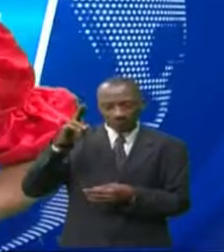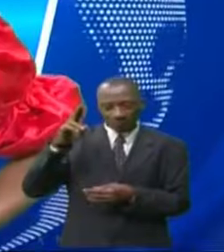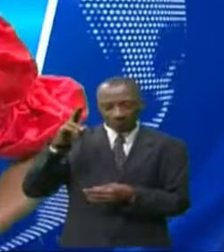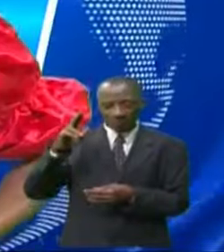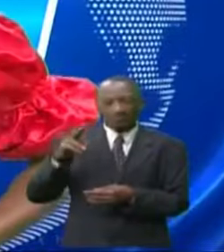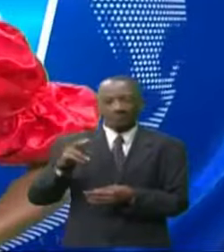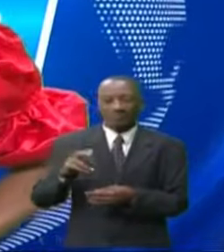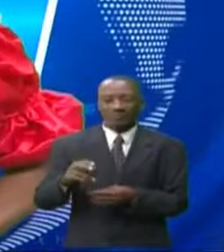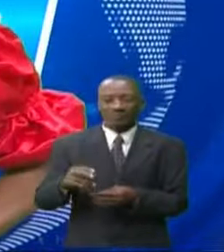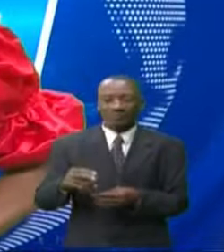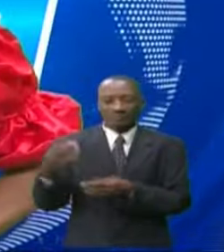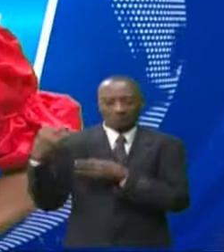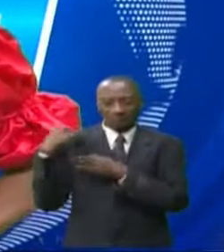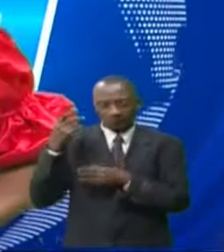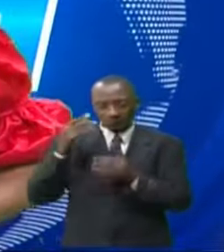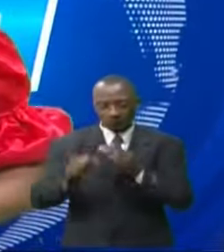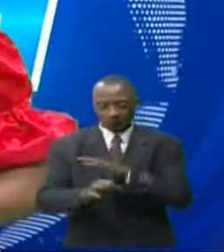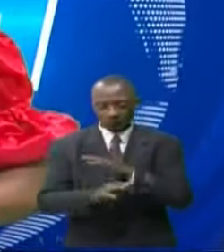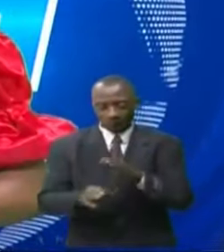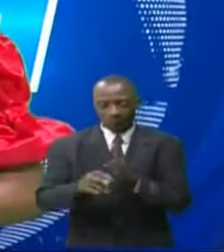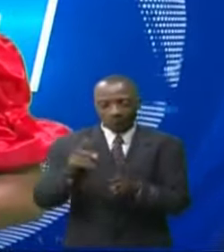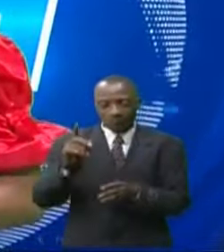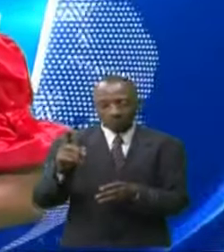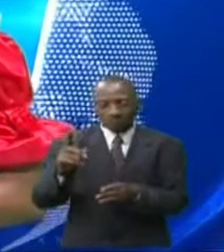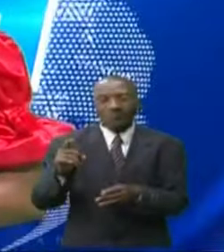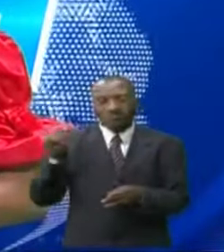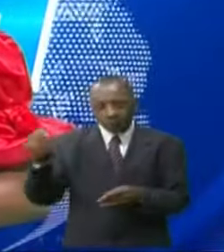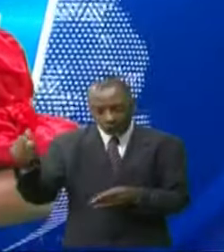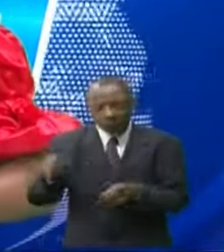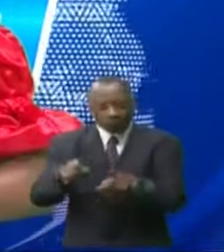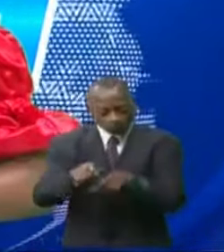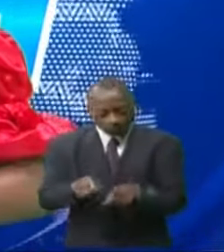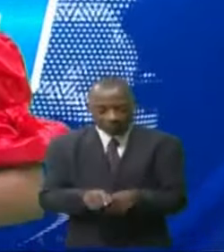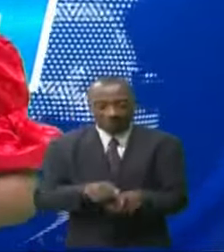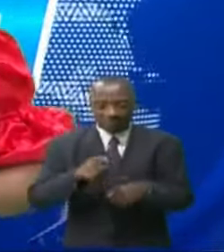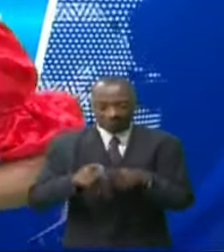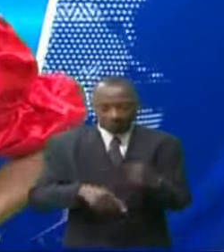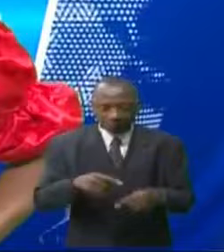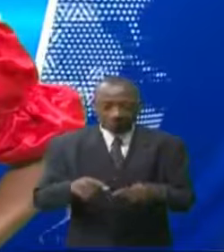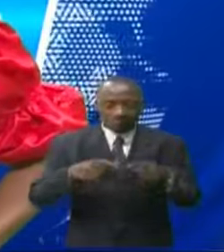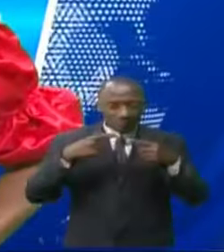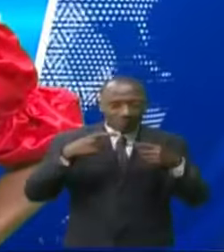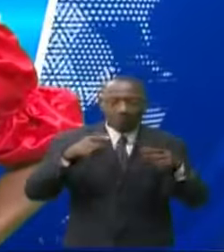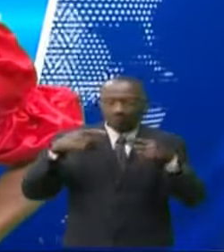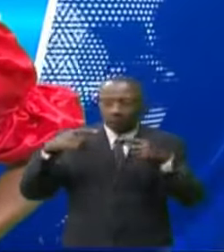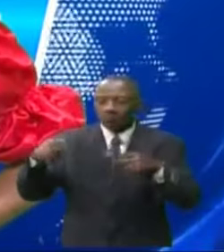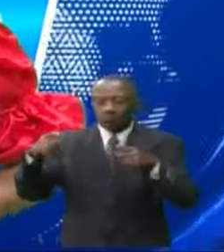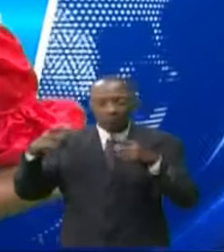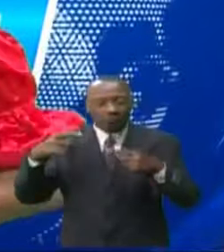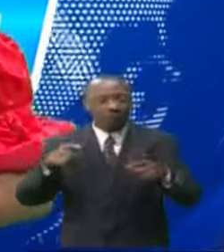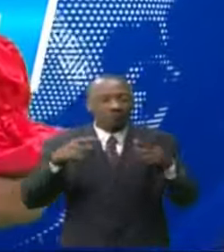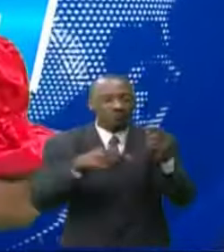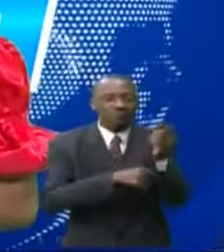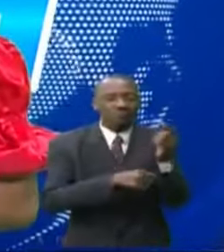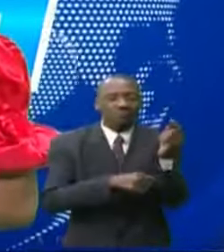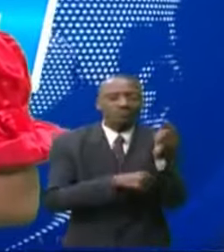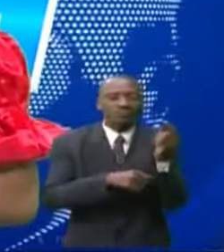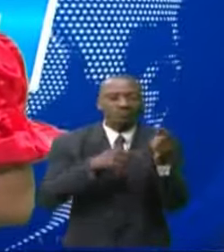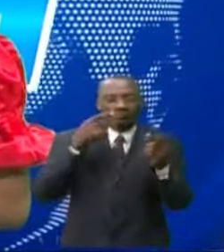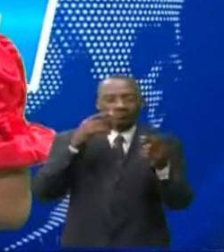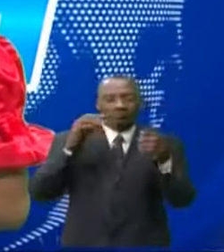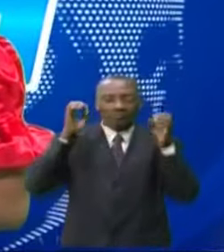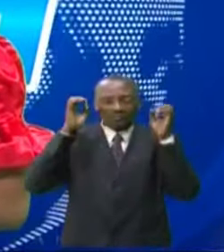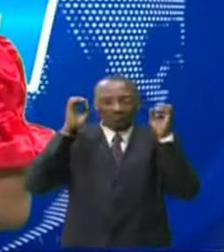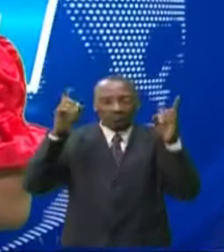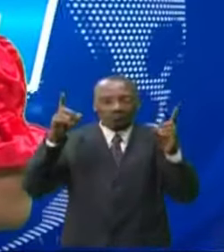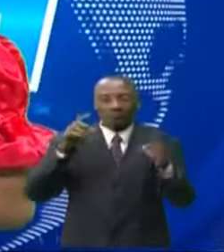action a entamé une tournée de sensibilisation et d'enseignement à l'éducation électorale la commune de Kitambo a